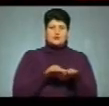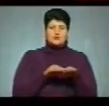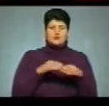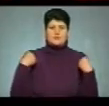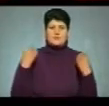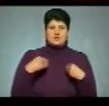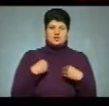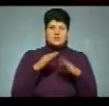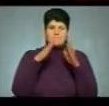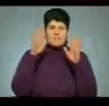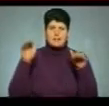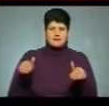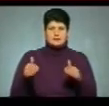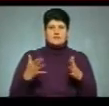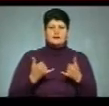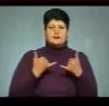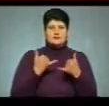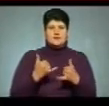операції об'єднаних сил.